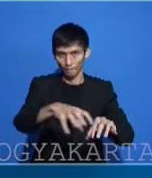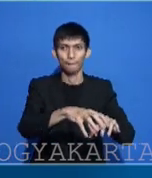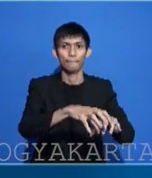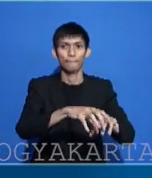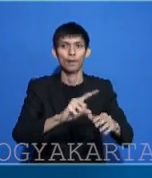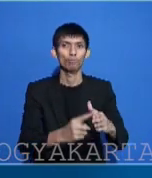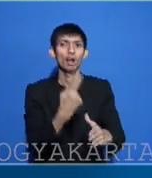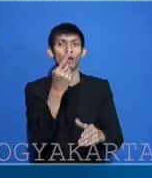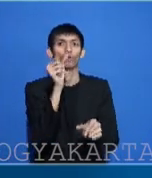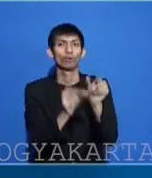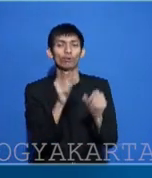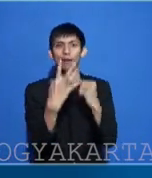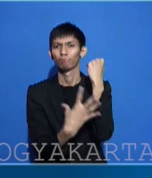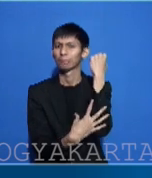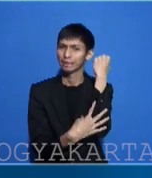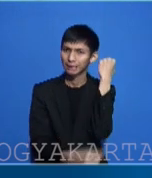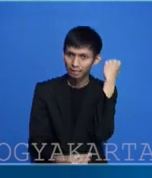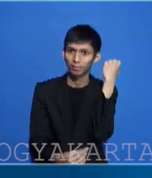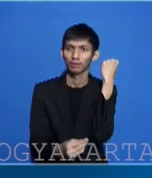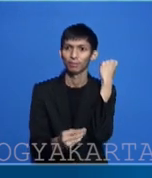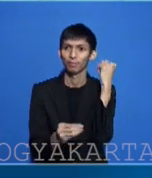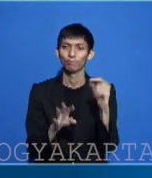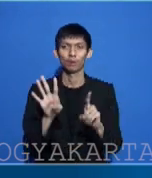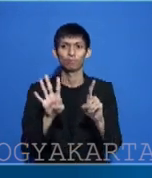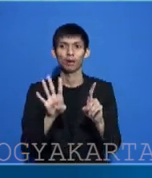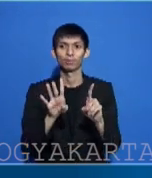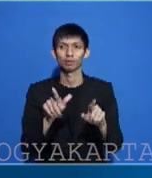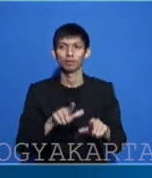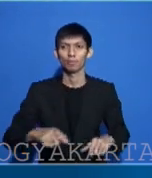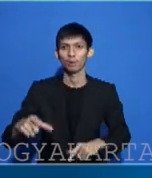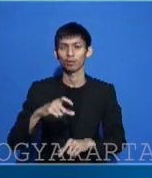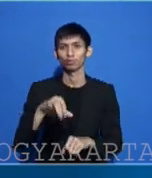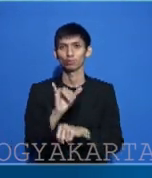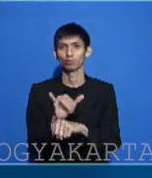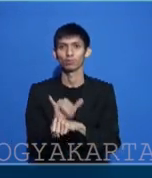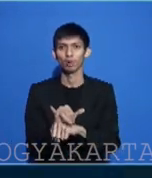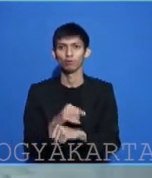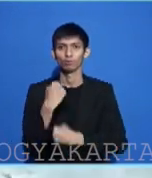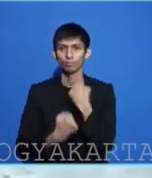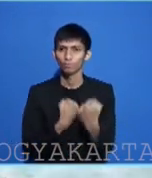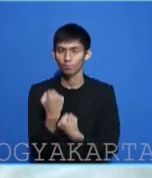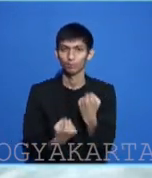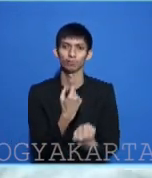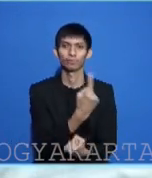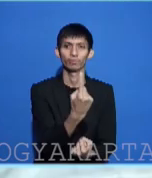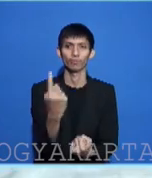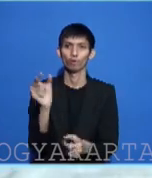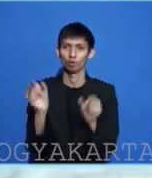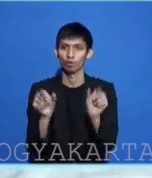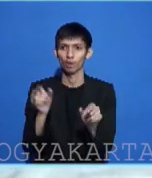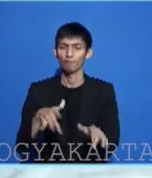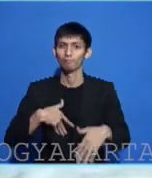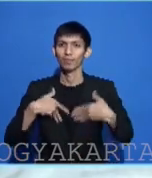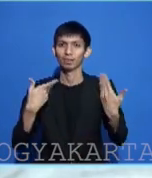mampu, ke 14 kecamatan kota Yogyakarta. Upaya ini diharapkan setiap individu bisa merasakan kebahagiaan yang sama dan